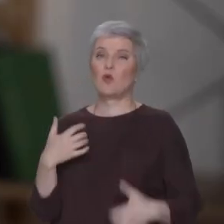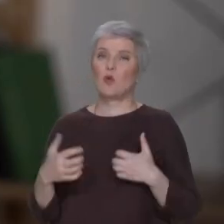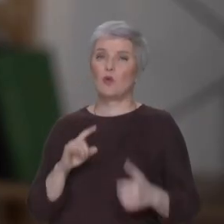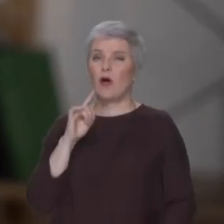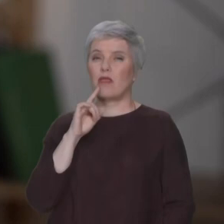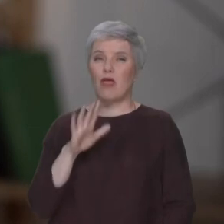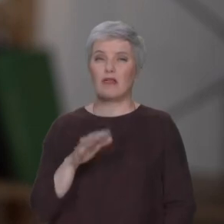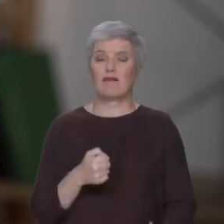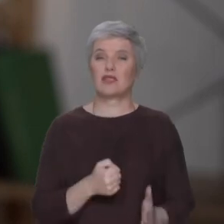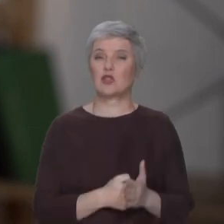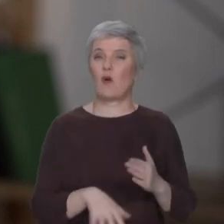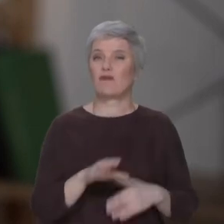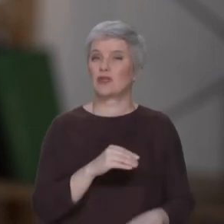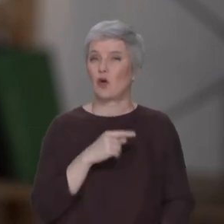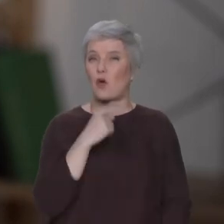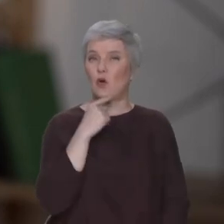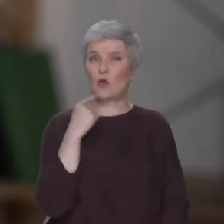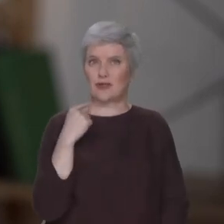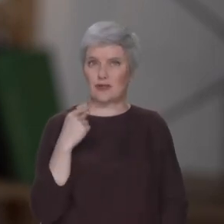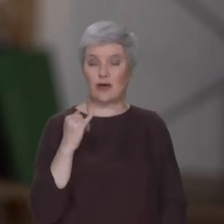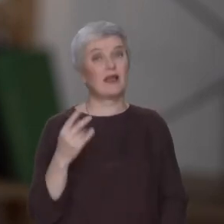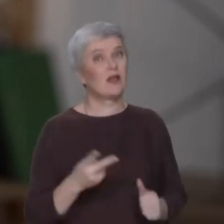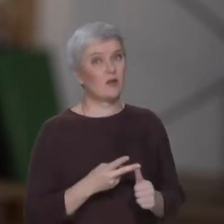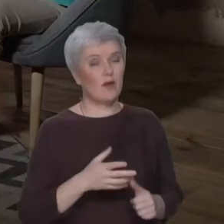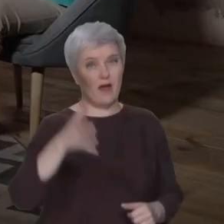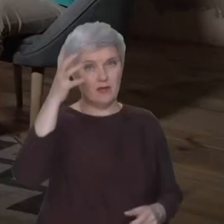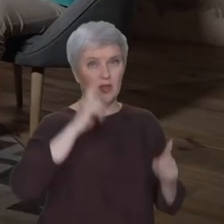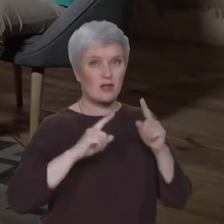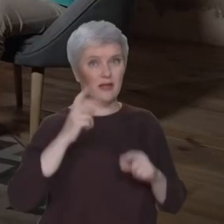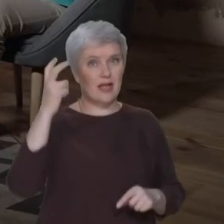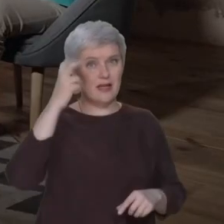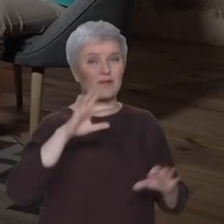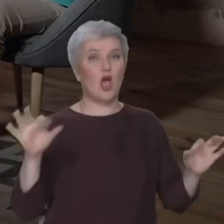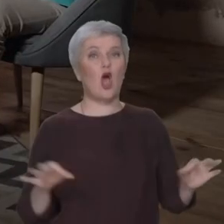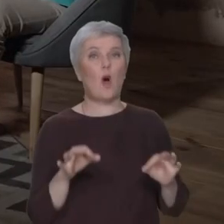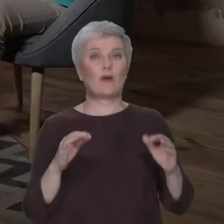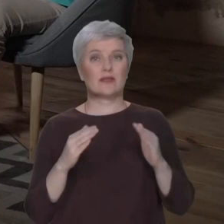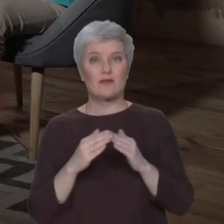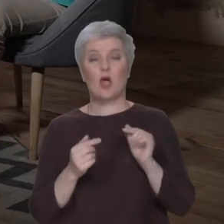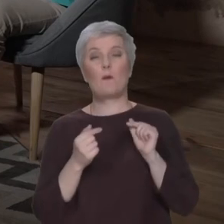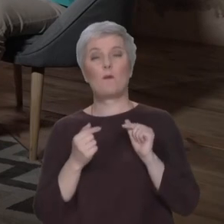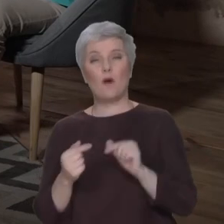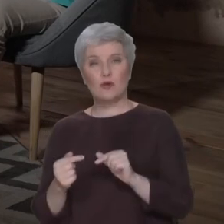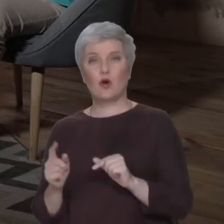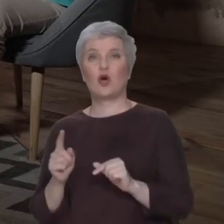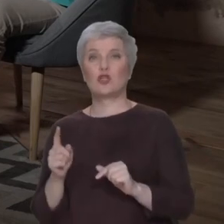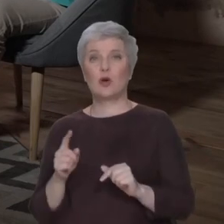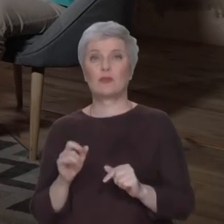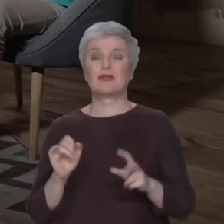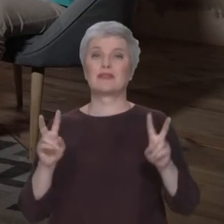От факт номер один. І другий, вчена рада Київської консерваторії виступила проти того, щоб з назви прибрати